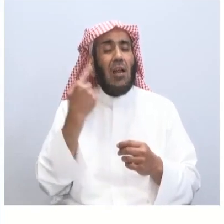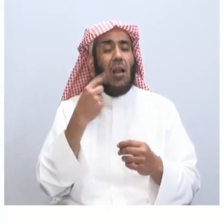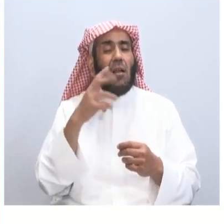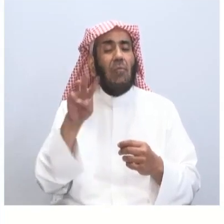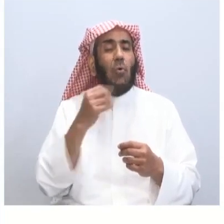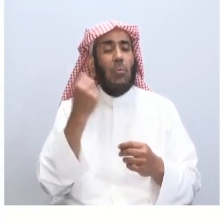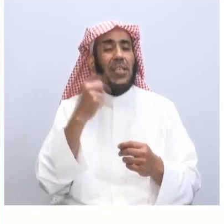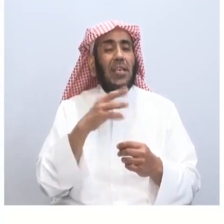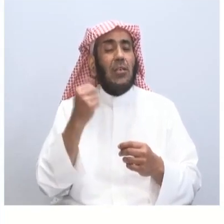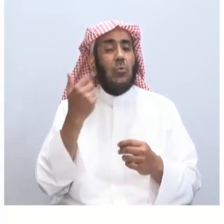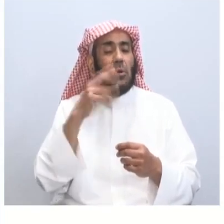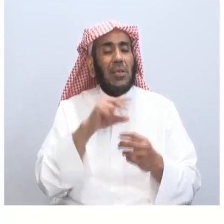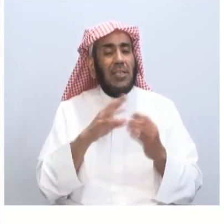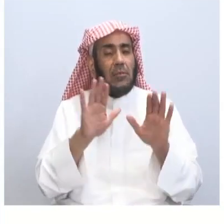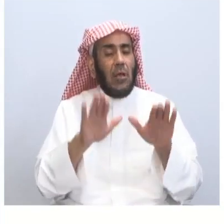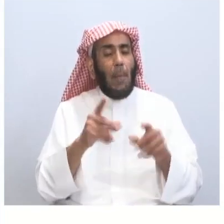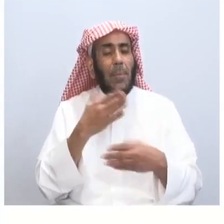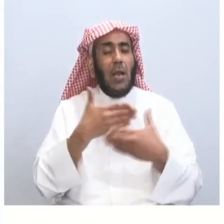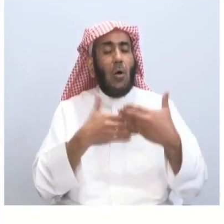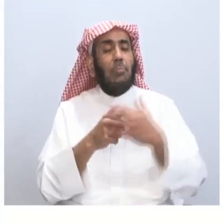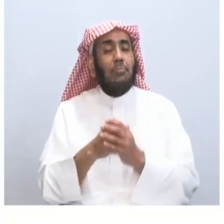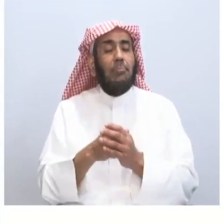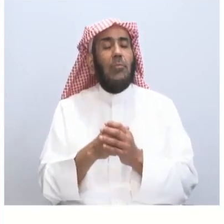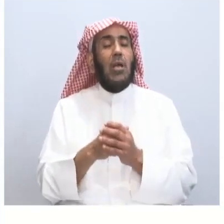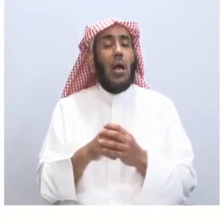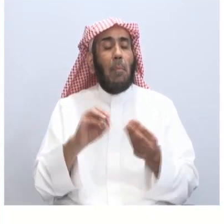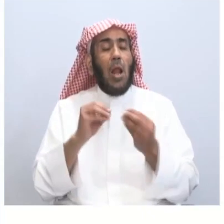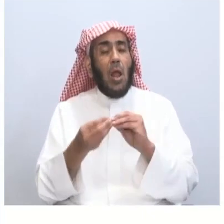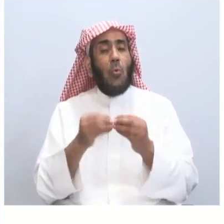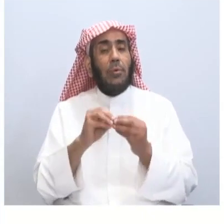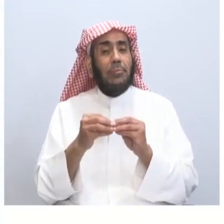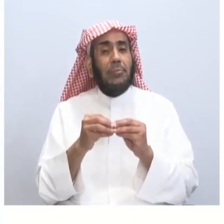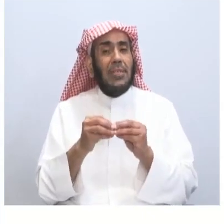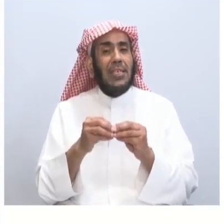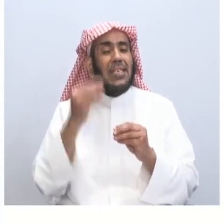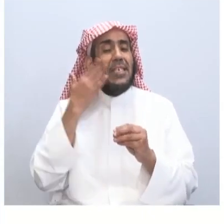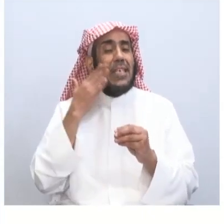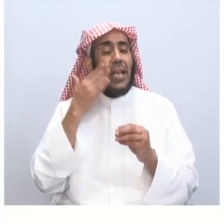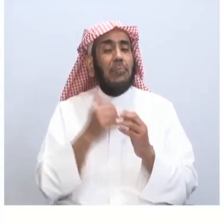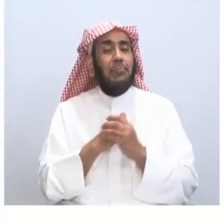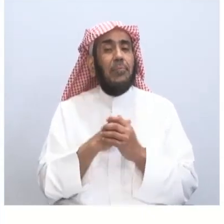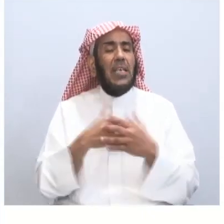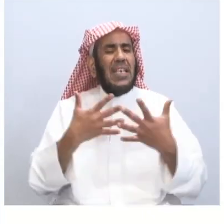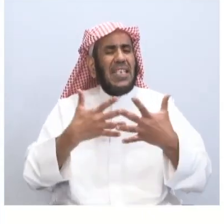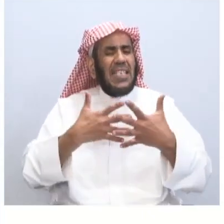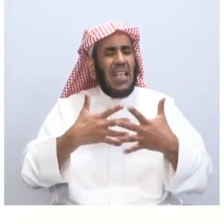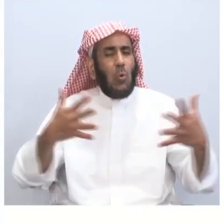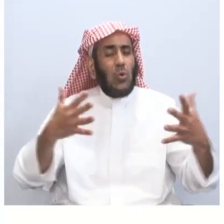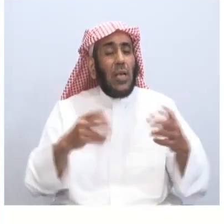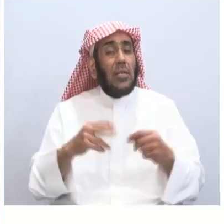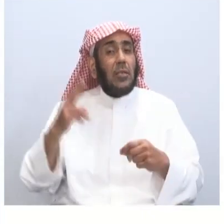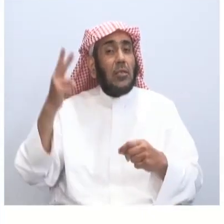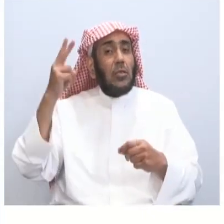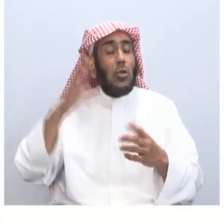استقرت بنائها اما اللون الزهري توسعه الدوله السعوديه